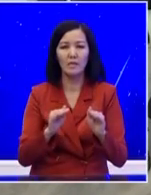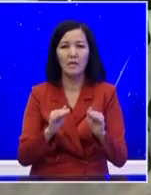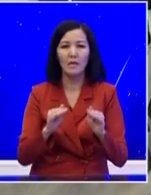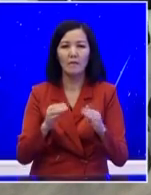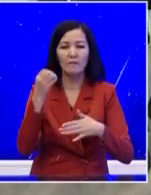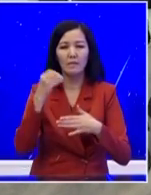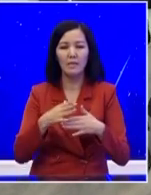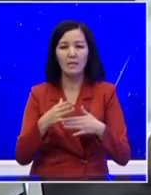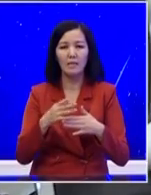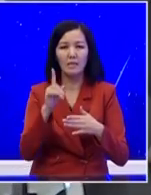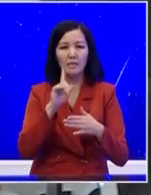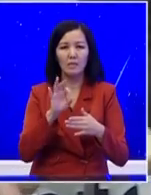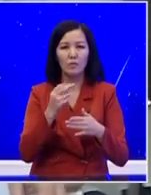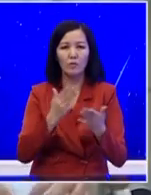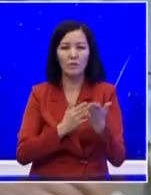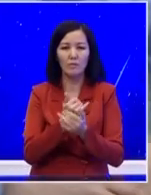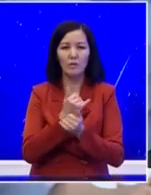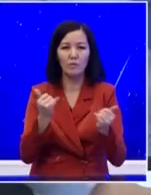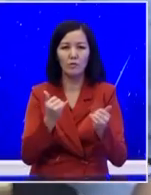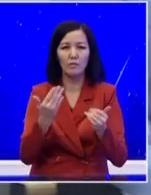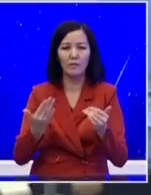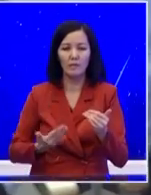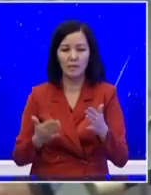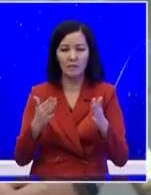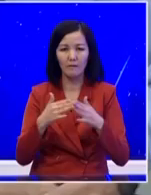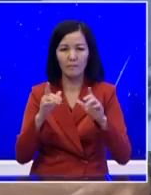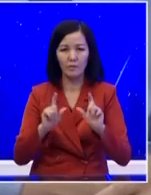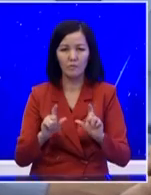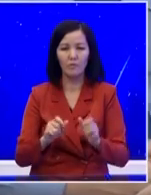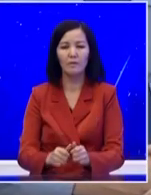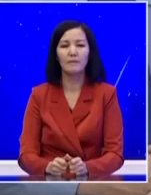приют в центре социального обслуживания жертв насилия в семье.